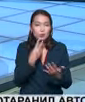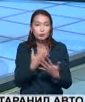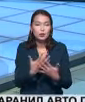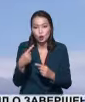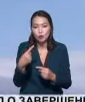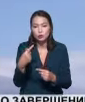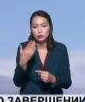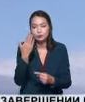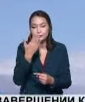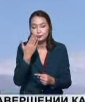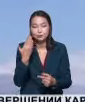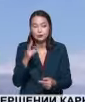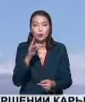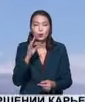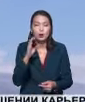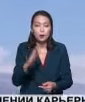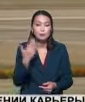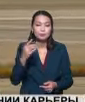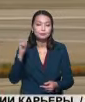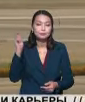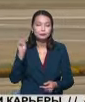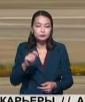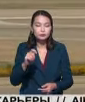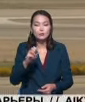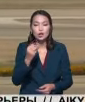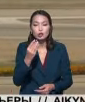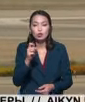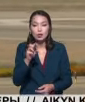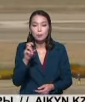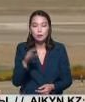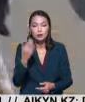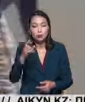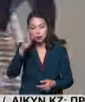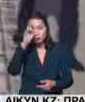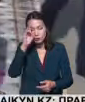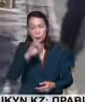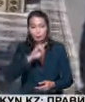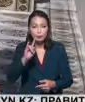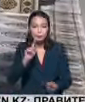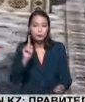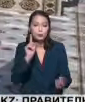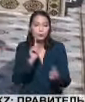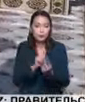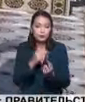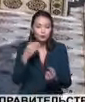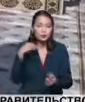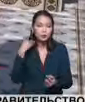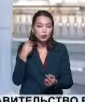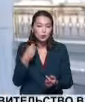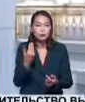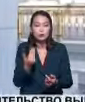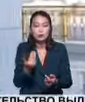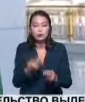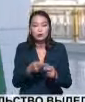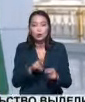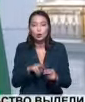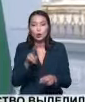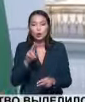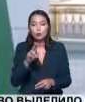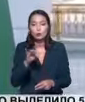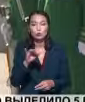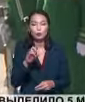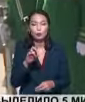видеоматериале. Касым-Жомарт Токаев прибыл в Ашхабад. Главу нашего государства в аэропорту встретил лидер туркменского народа Гурбангулы Бермухамедов. После